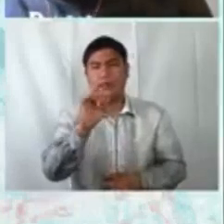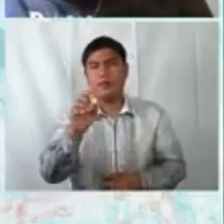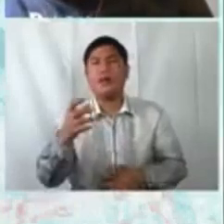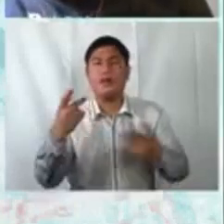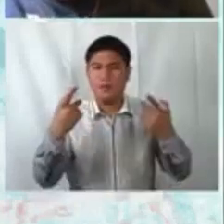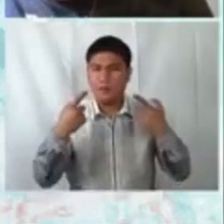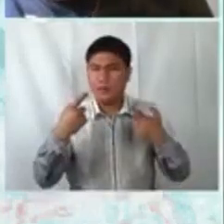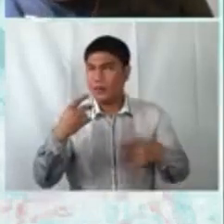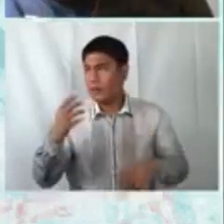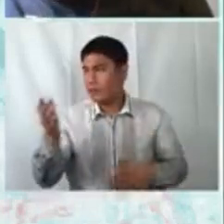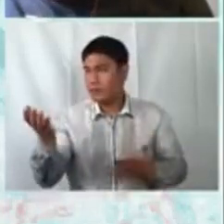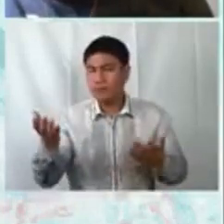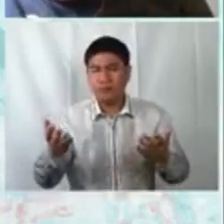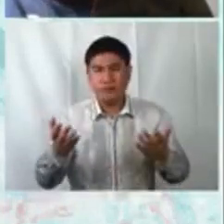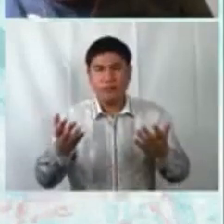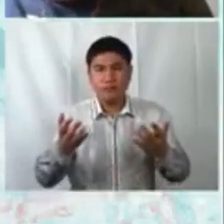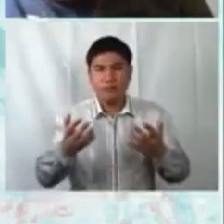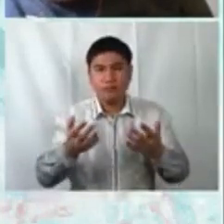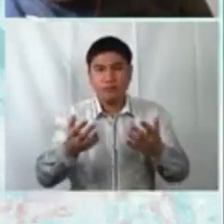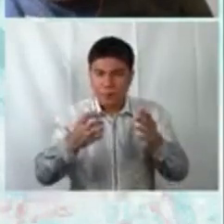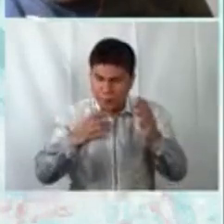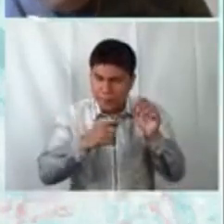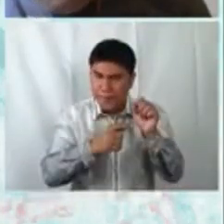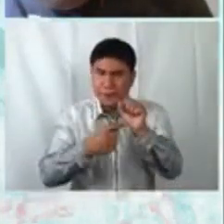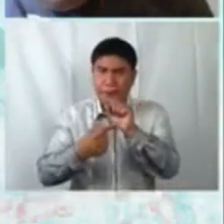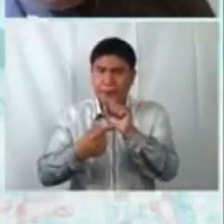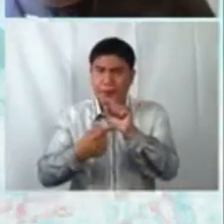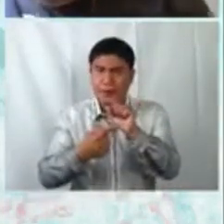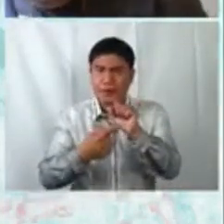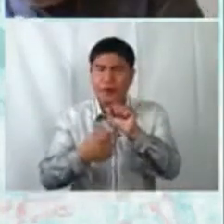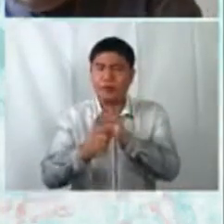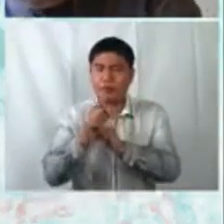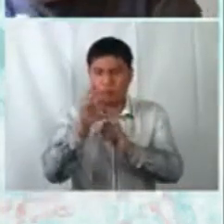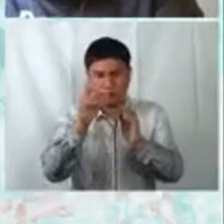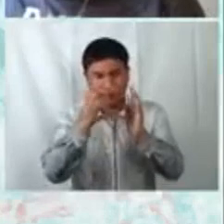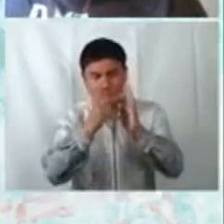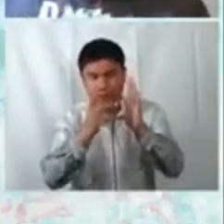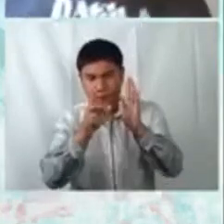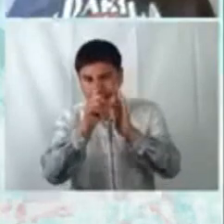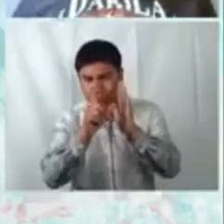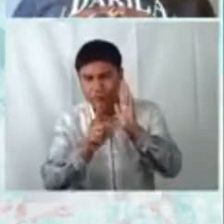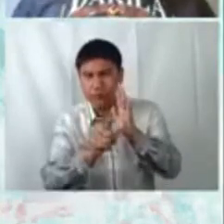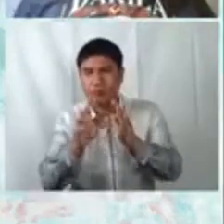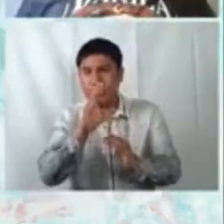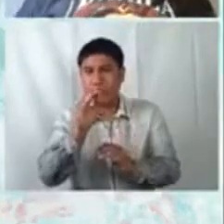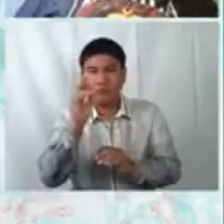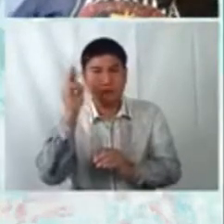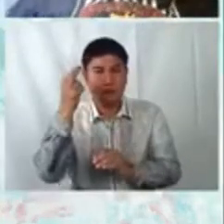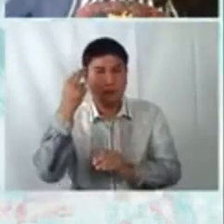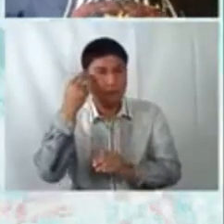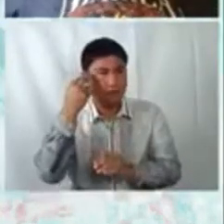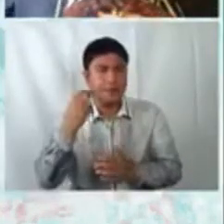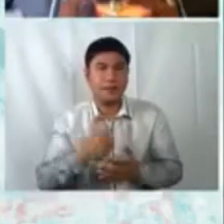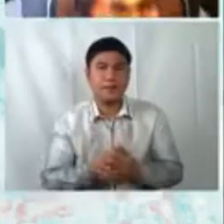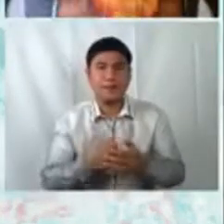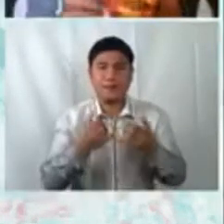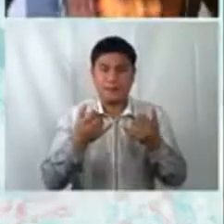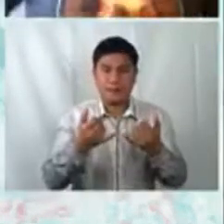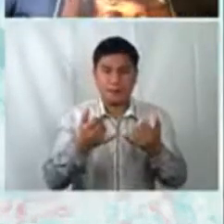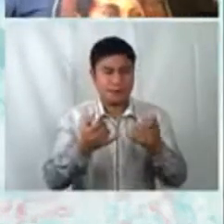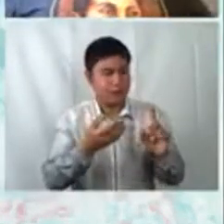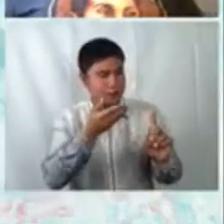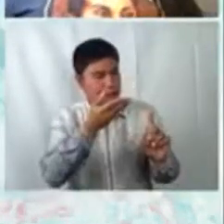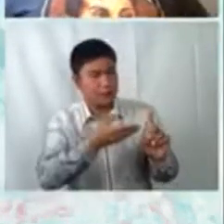na magtatayo ng isang magtatatag ng isang konstitusyon at ng isang republika. Okay, so yung republika na yon ay